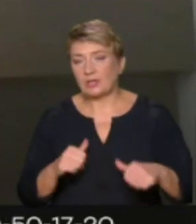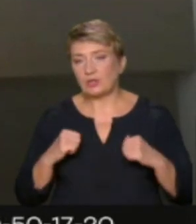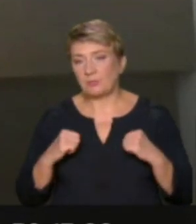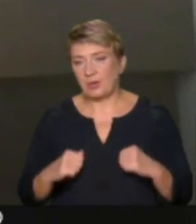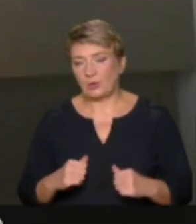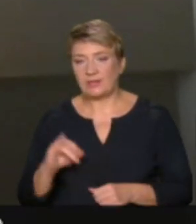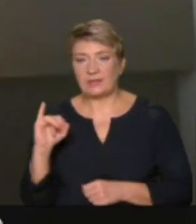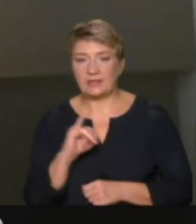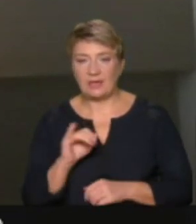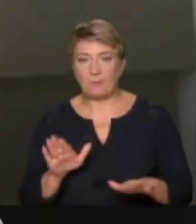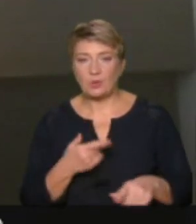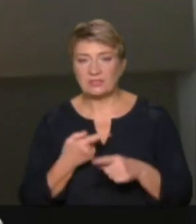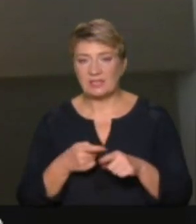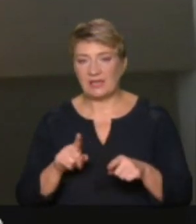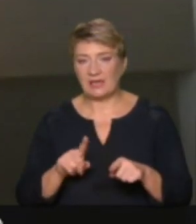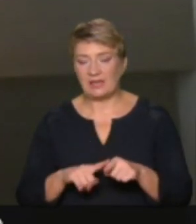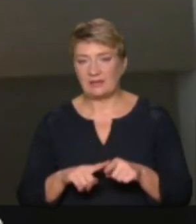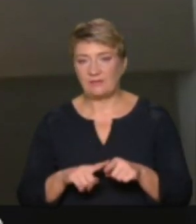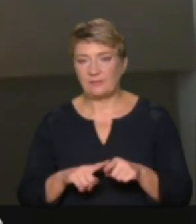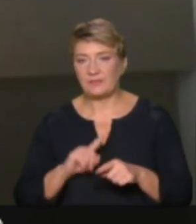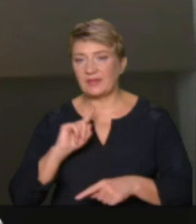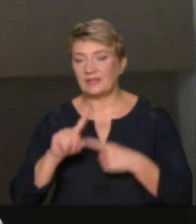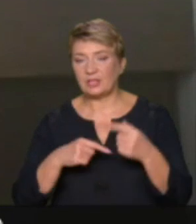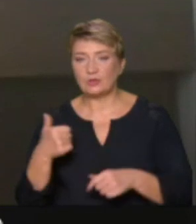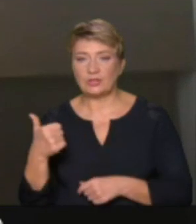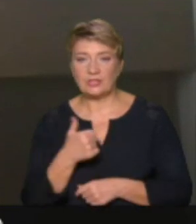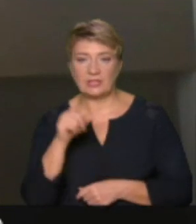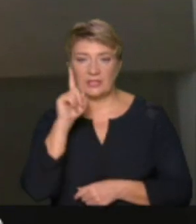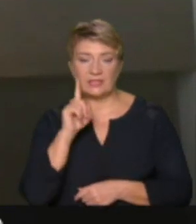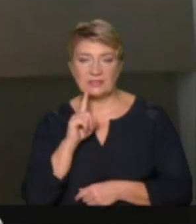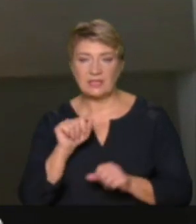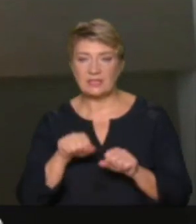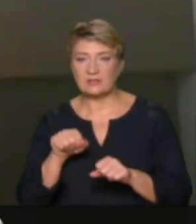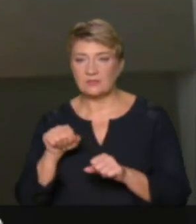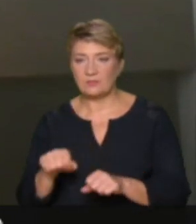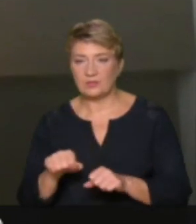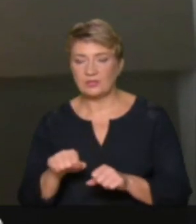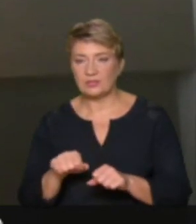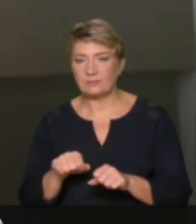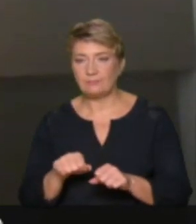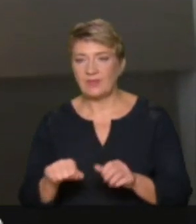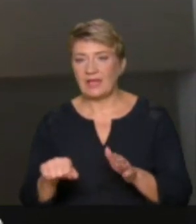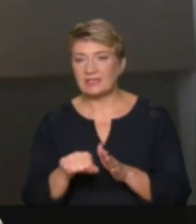и после этого уже на следующей неделе Израиль сможет